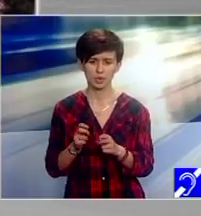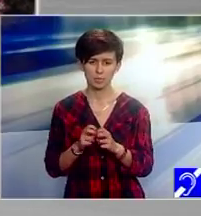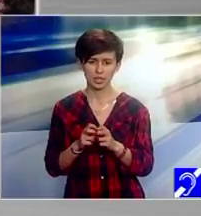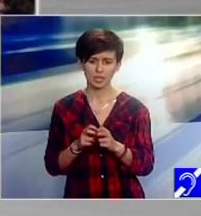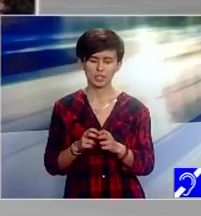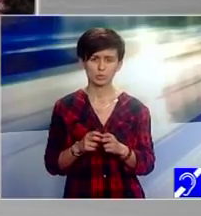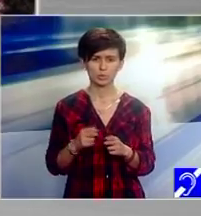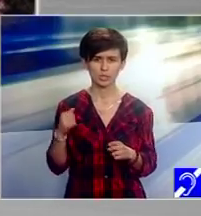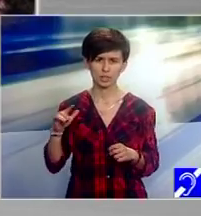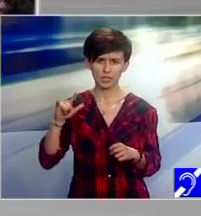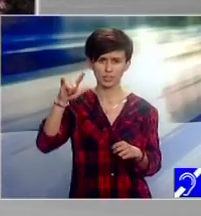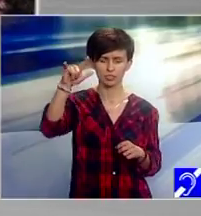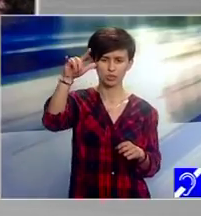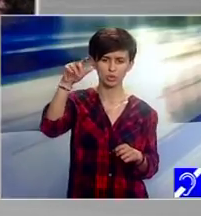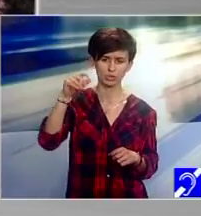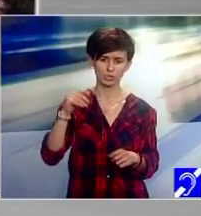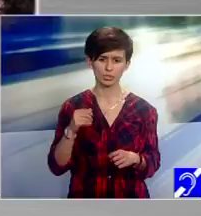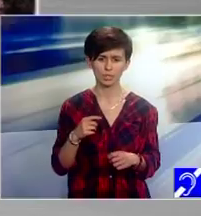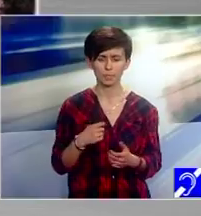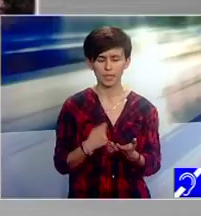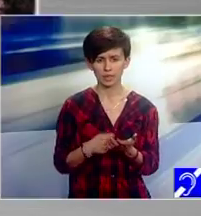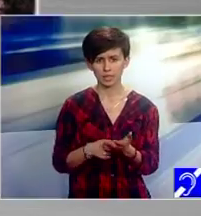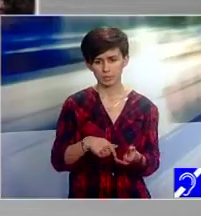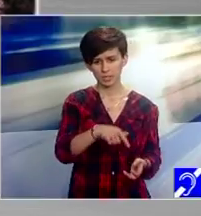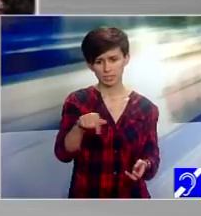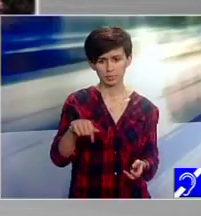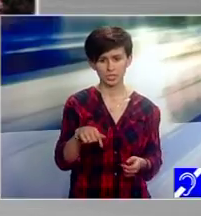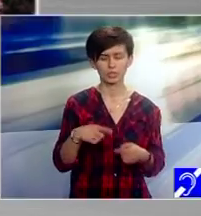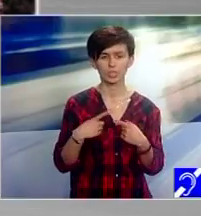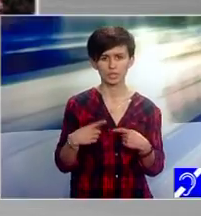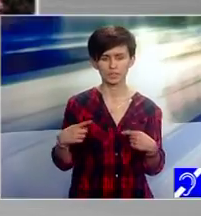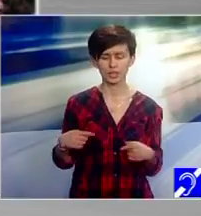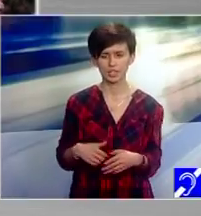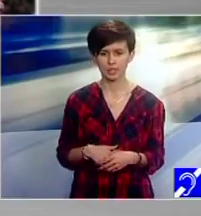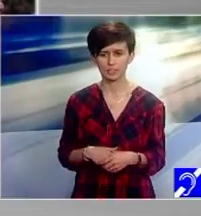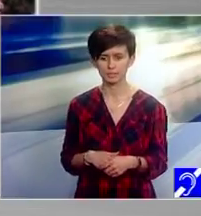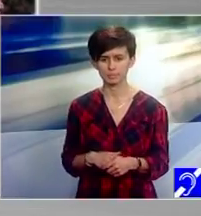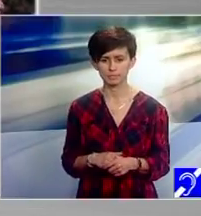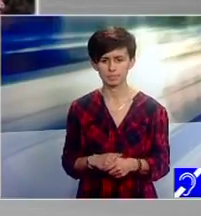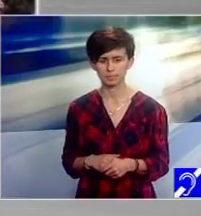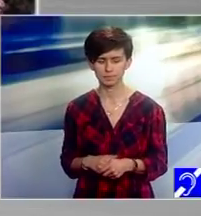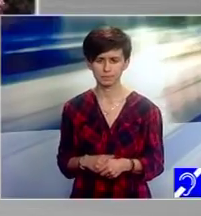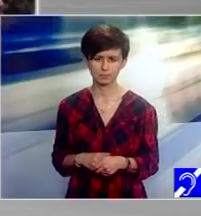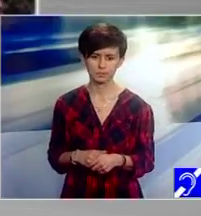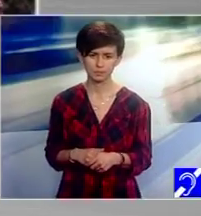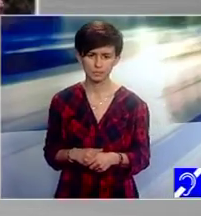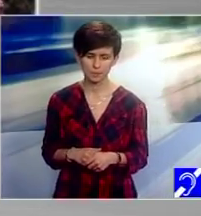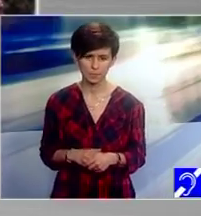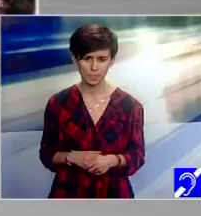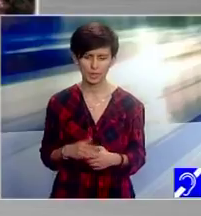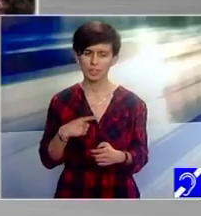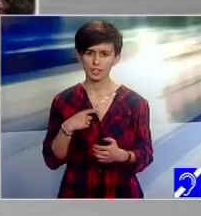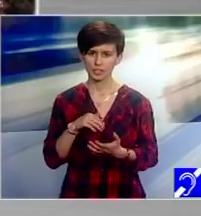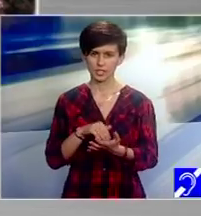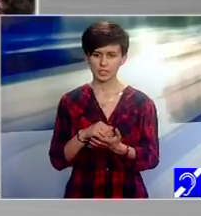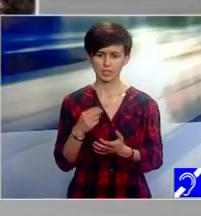avionul București, Kathmandu și retur, ni-l vom plăti noi, fiecare dintre voluntari. Dar sigur că mai e nevoie